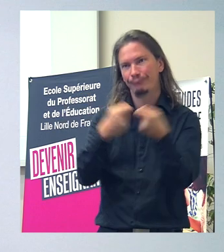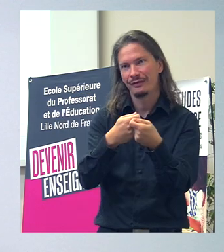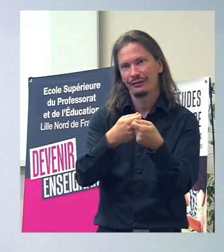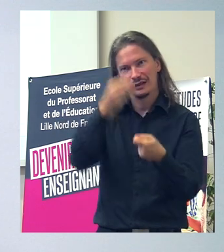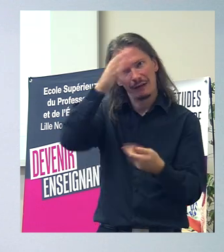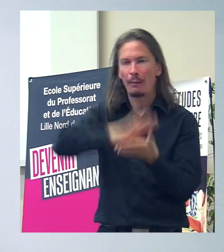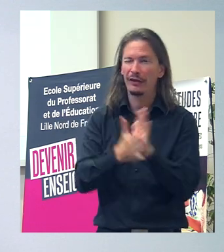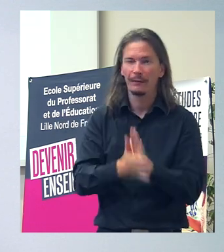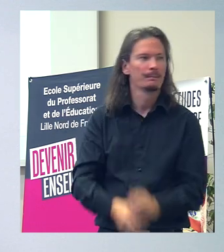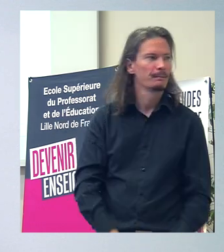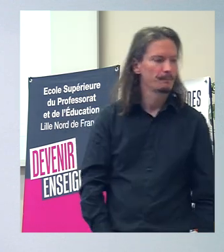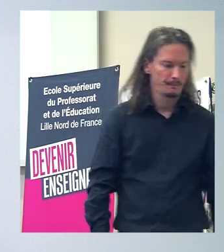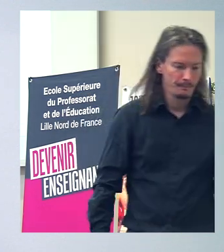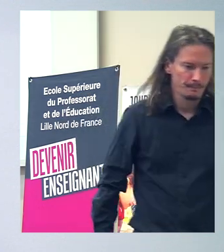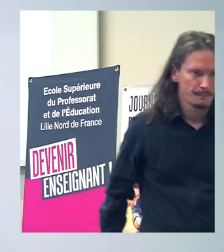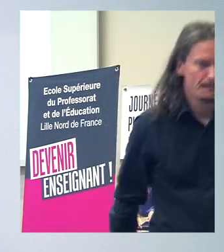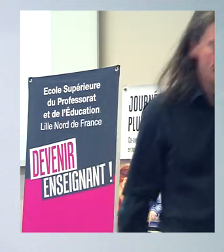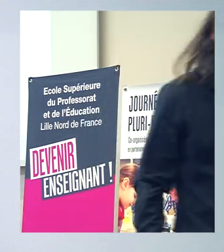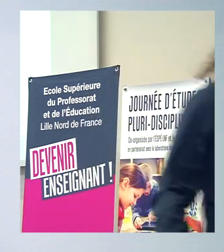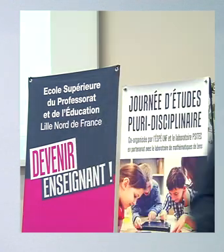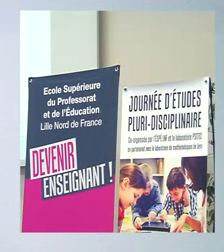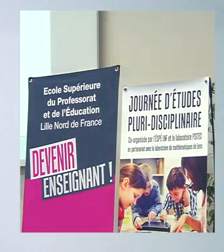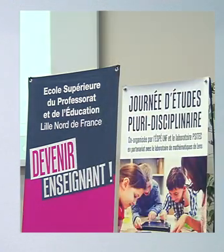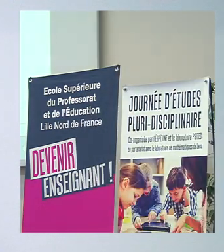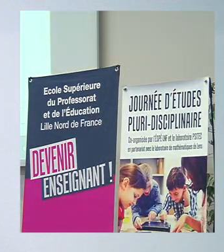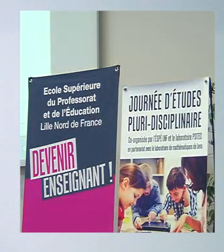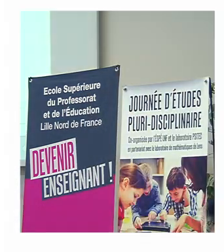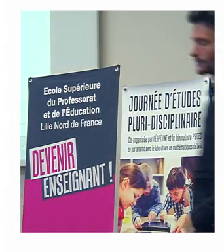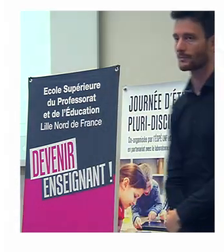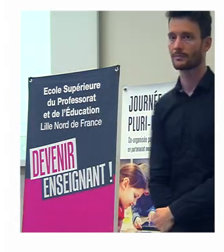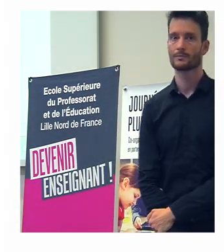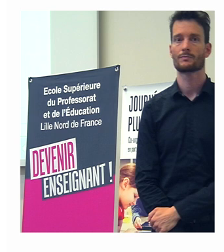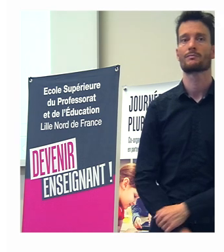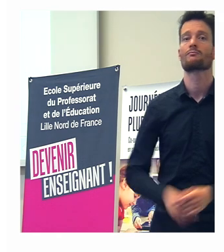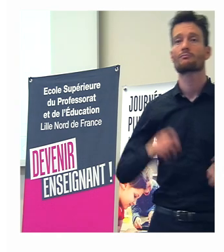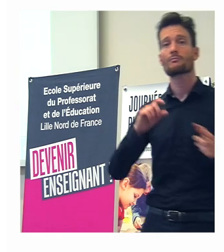savoir pratique. Ensuite, exercice d'un vote.